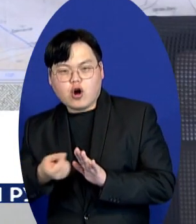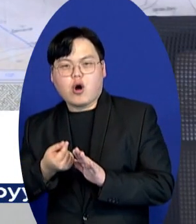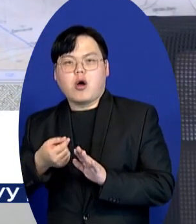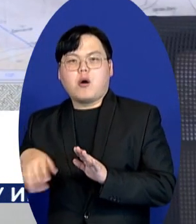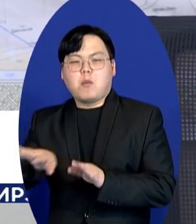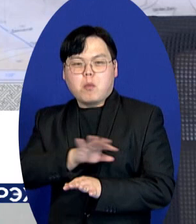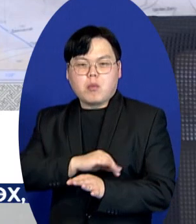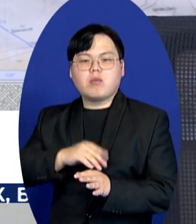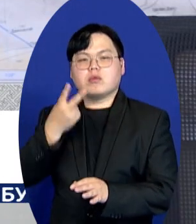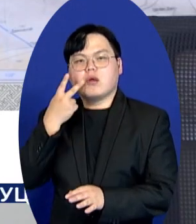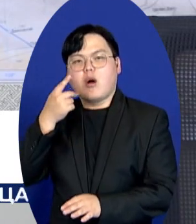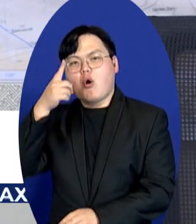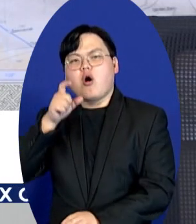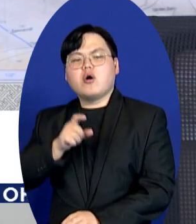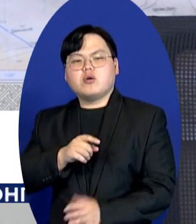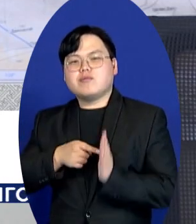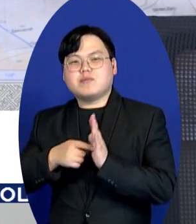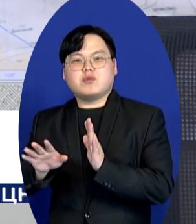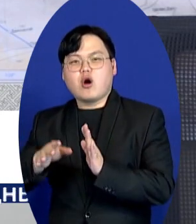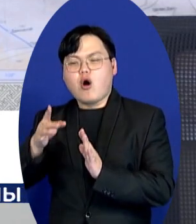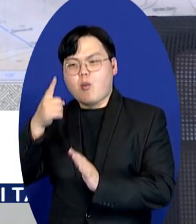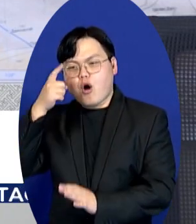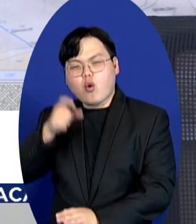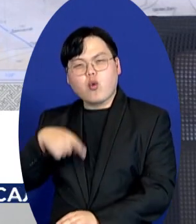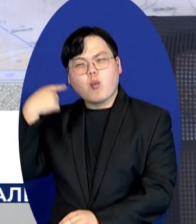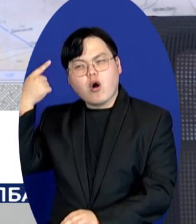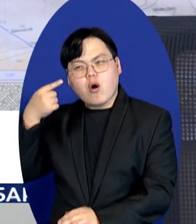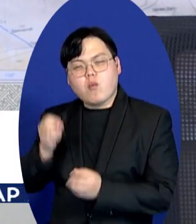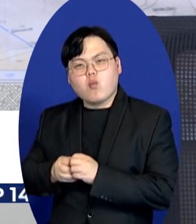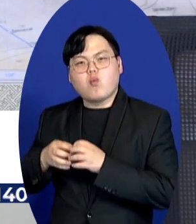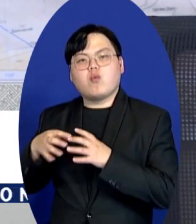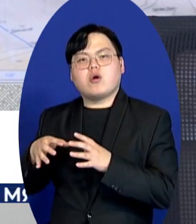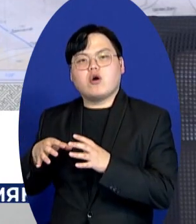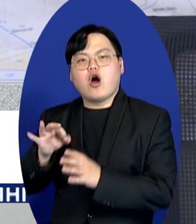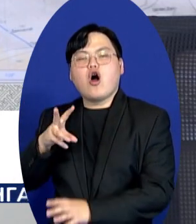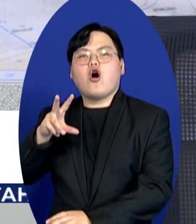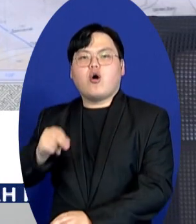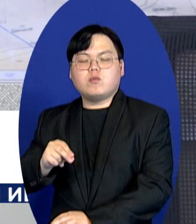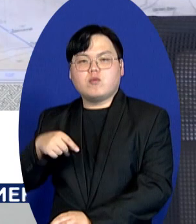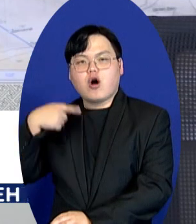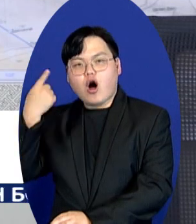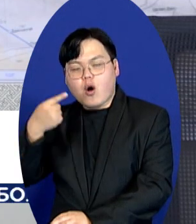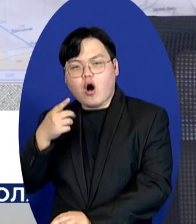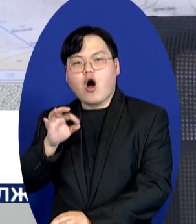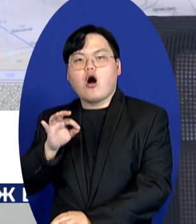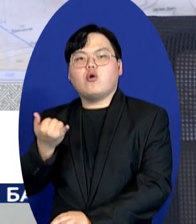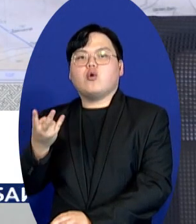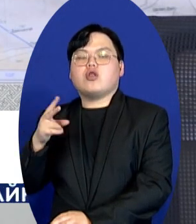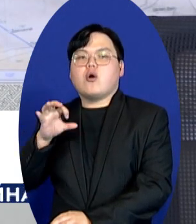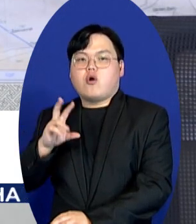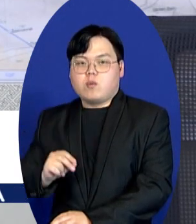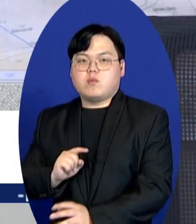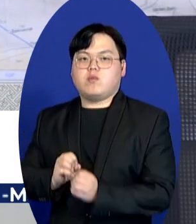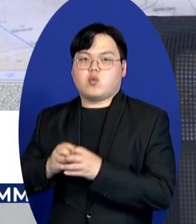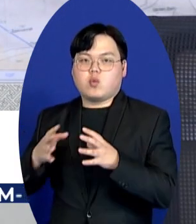Монгол гэхгүй. Монгол хүний бодож улсан бүтээл, Монгол хүний оюуны өмч трейдмарк тэр брендийг нь эзэмшдэг энэ